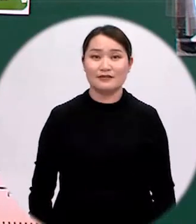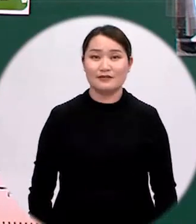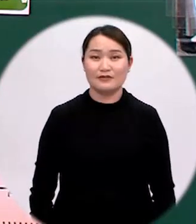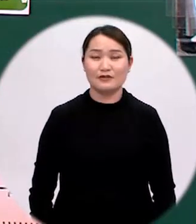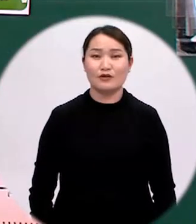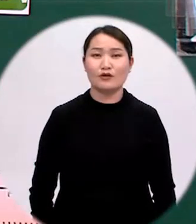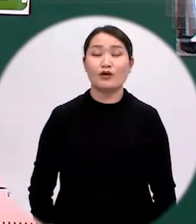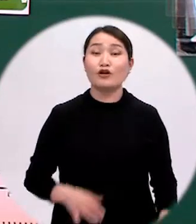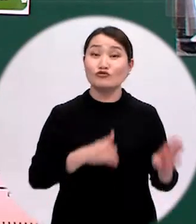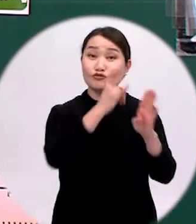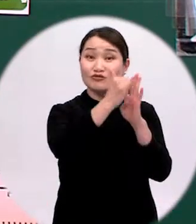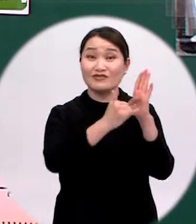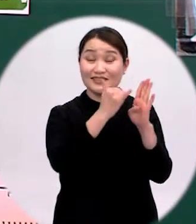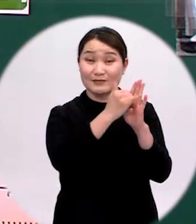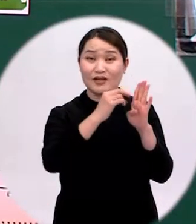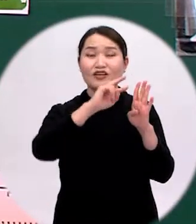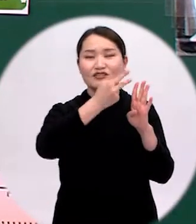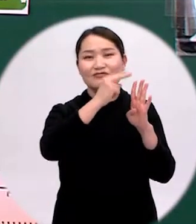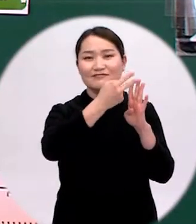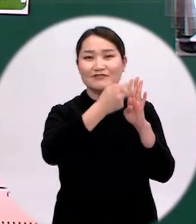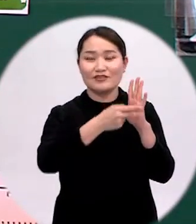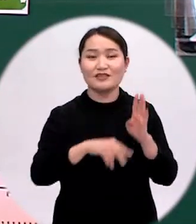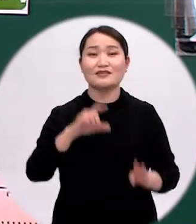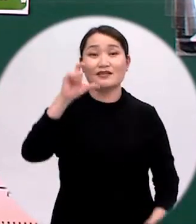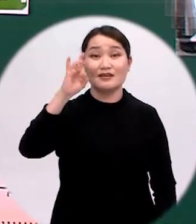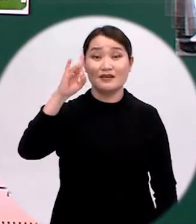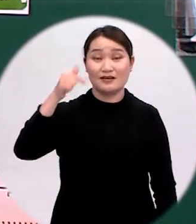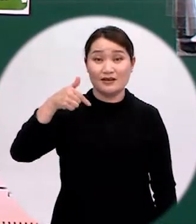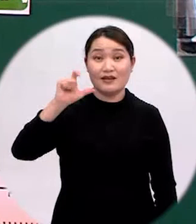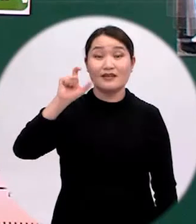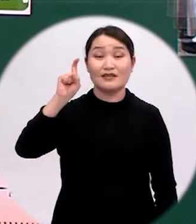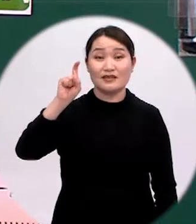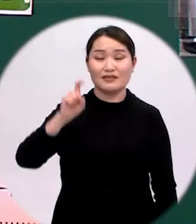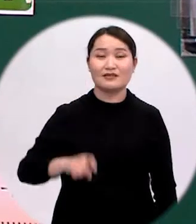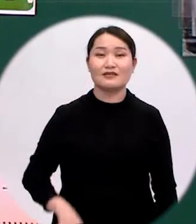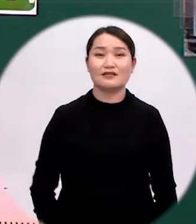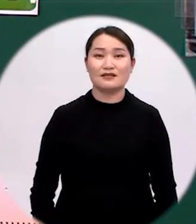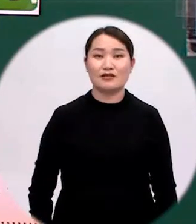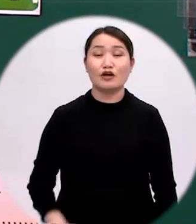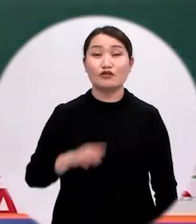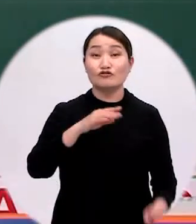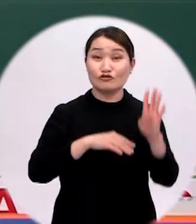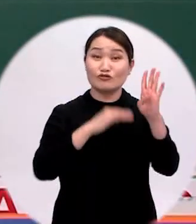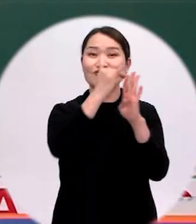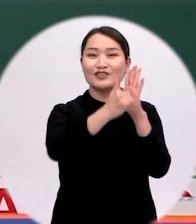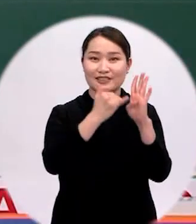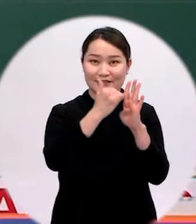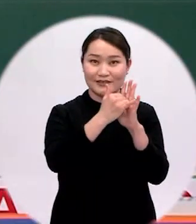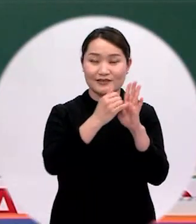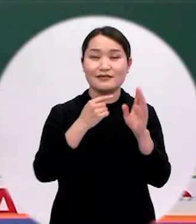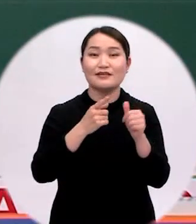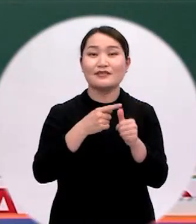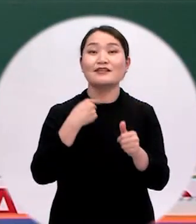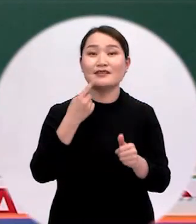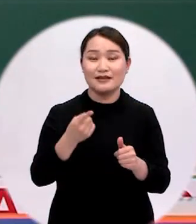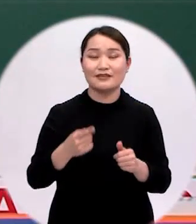маань ээлжилдэг учраас эргэх дөрвөн улирал хэмээн нэрлэх нь ч бий. Одоо